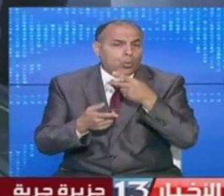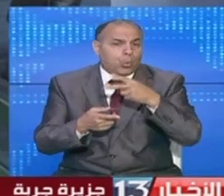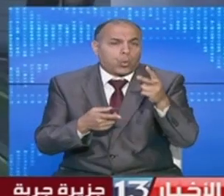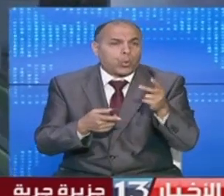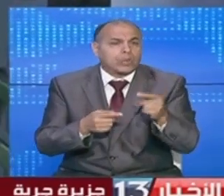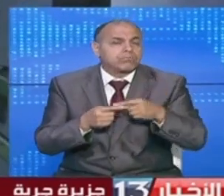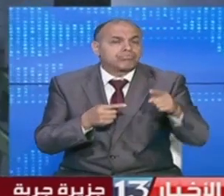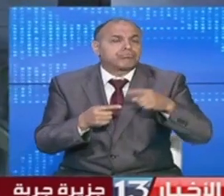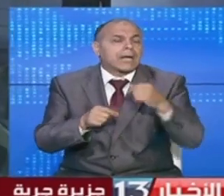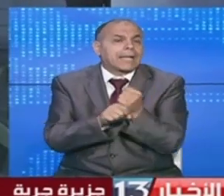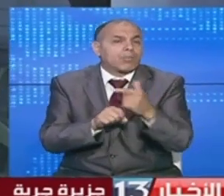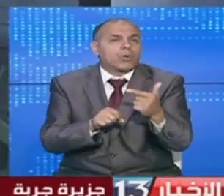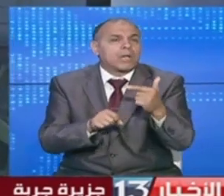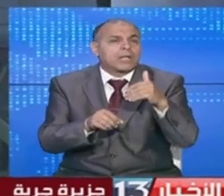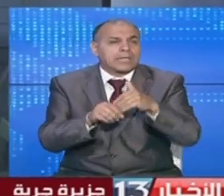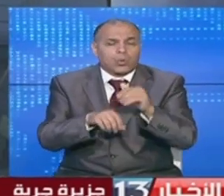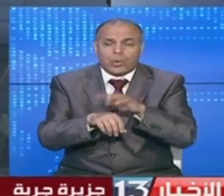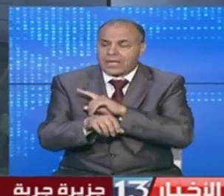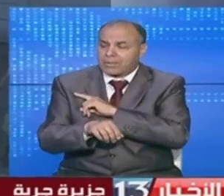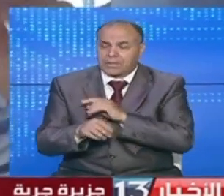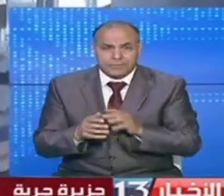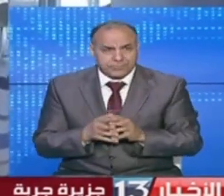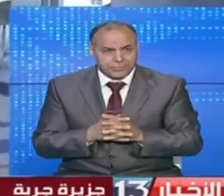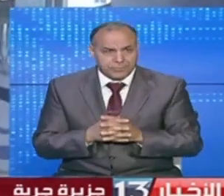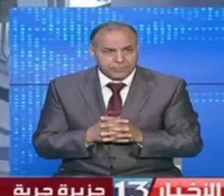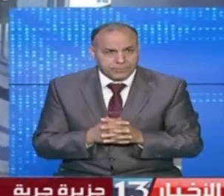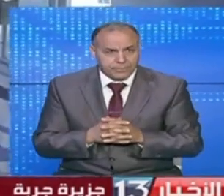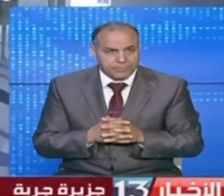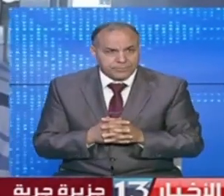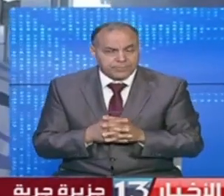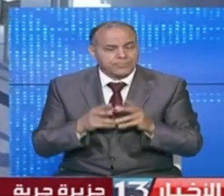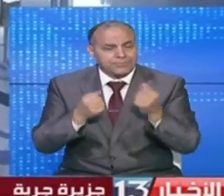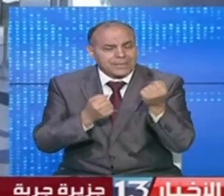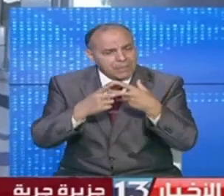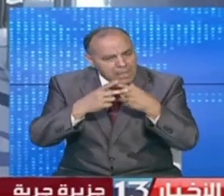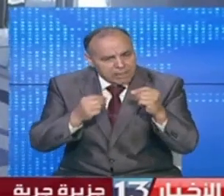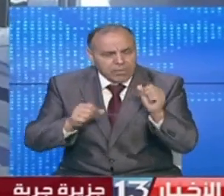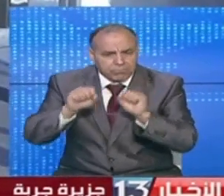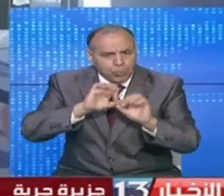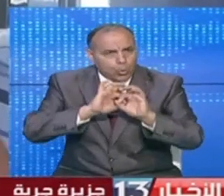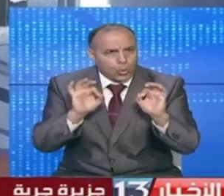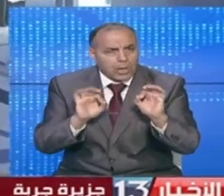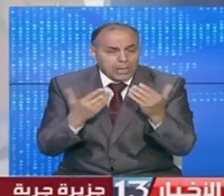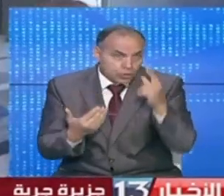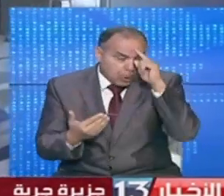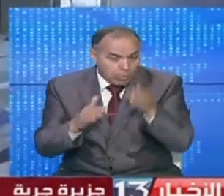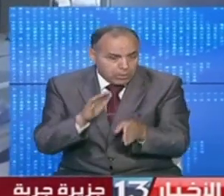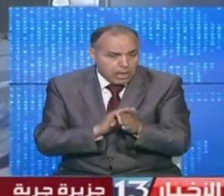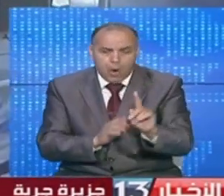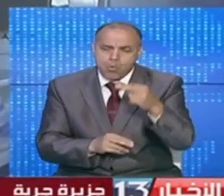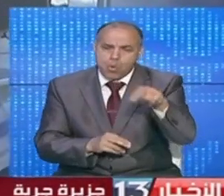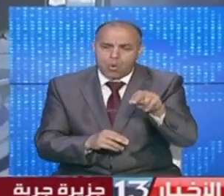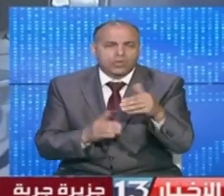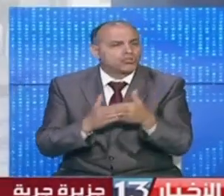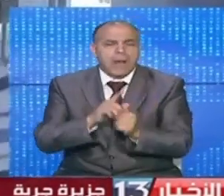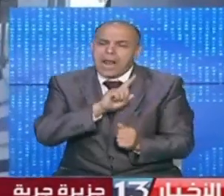بقية الخطوط داخل ولاية مدنين. طهرنا كرهبنا نظفناهم على جان، اليوم باش نتوكلوا على رب. قالك لا، ما عاد